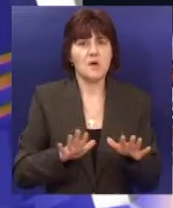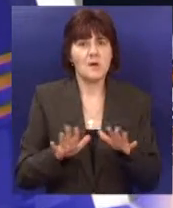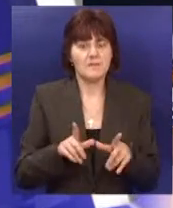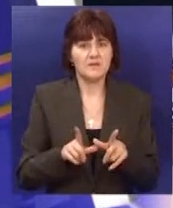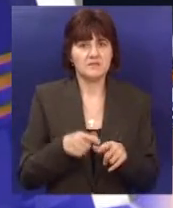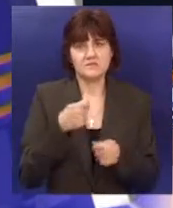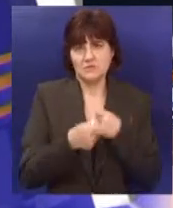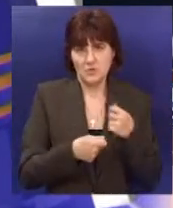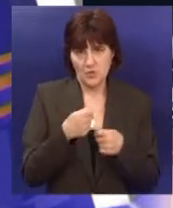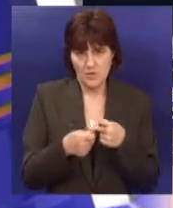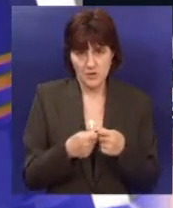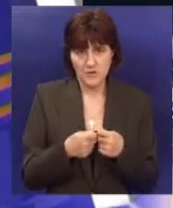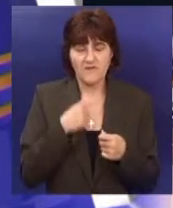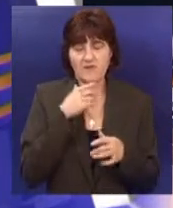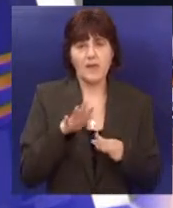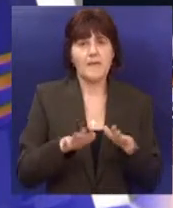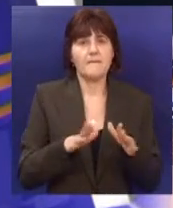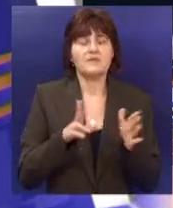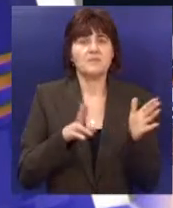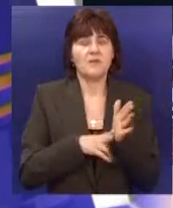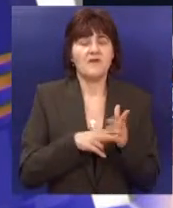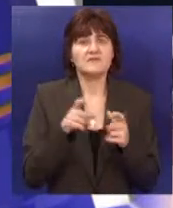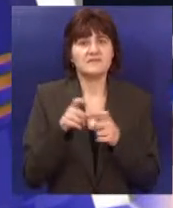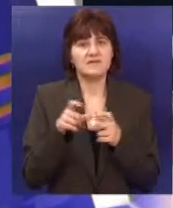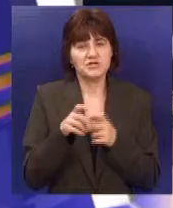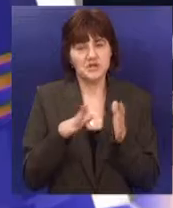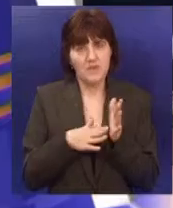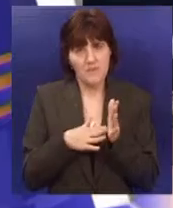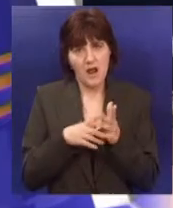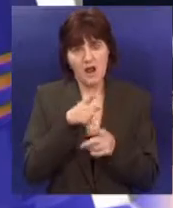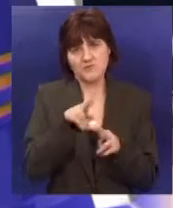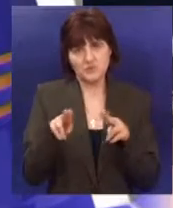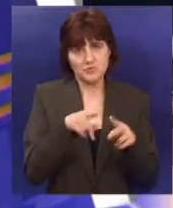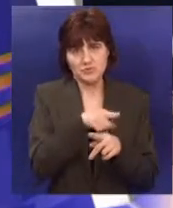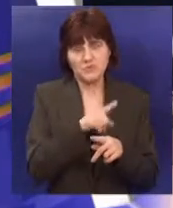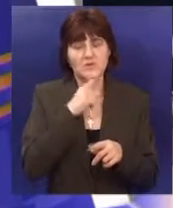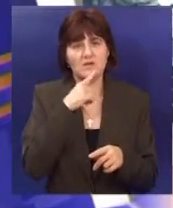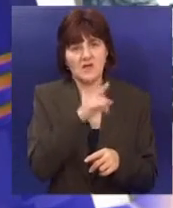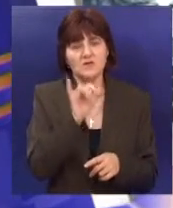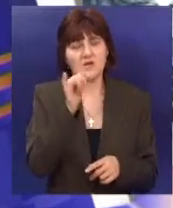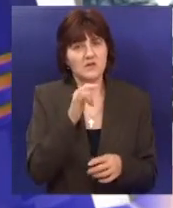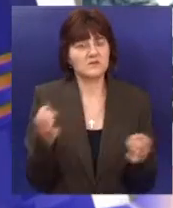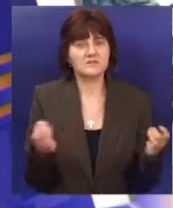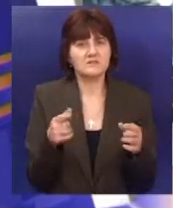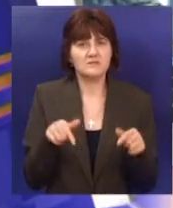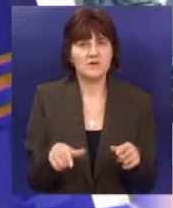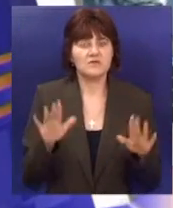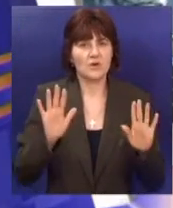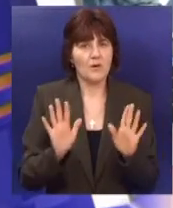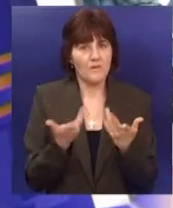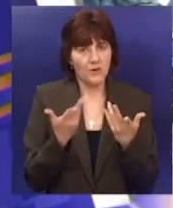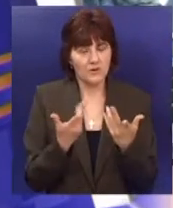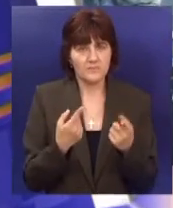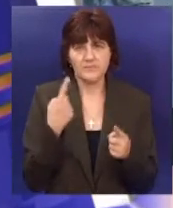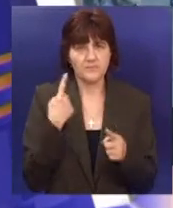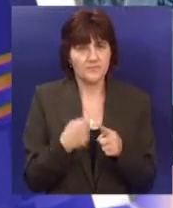je upućeno ministru unutrašnjih poslova Ivici Dačiću i ministarki pravde Snežani Malović, u kojem između ostalog navode razloge protestne